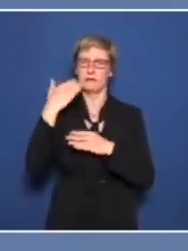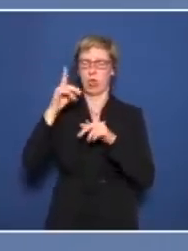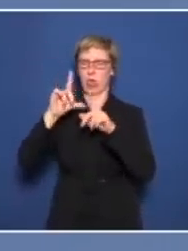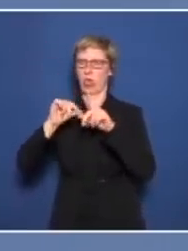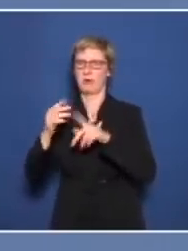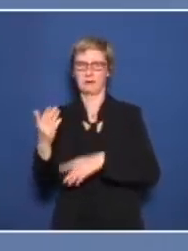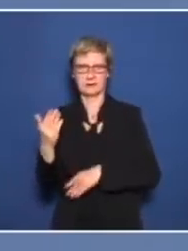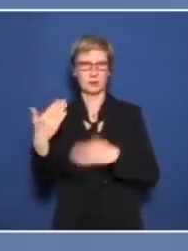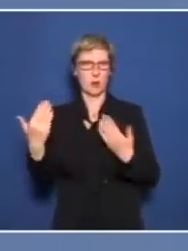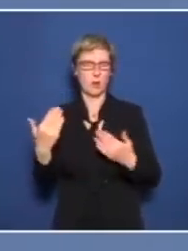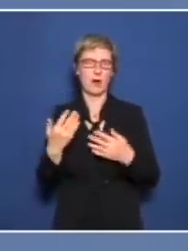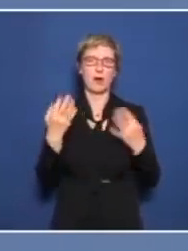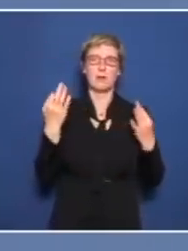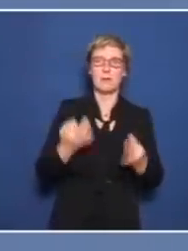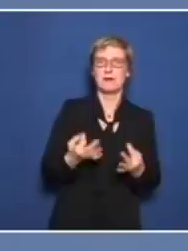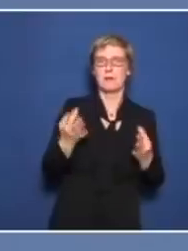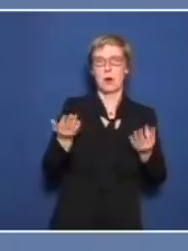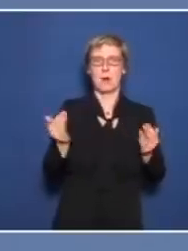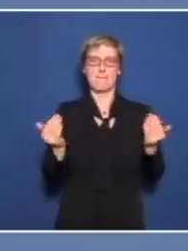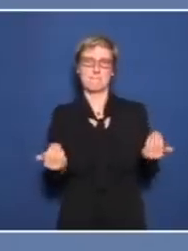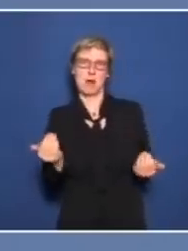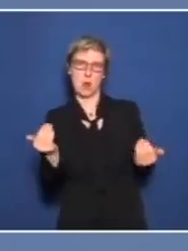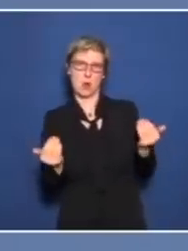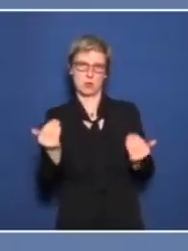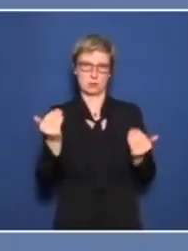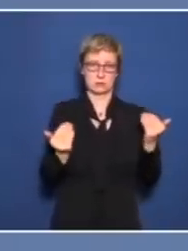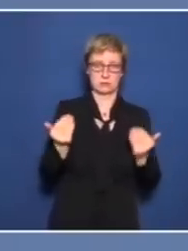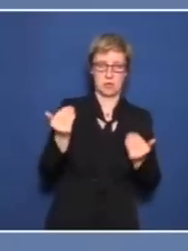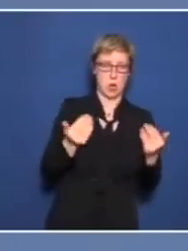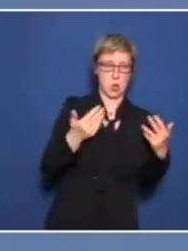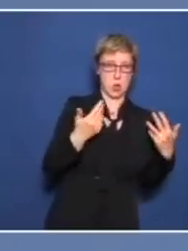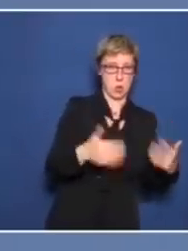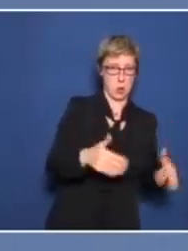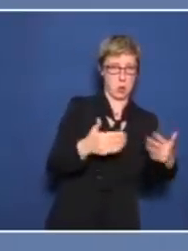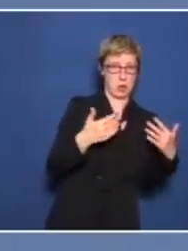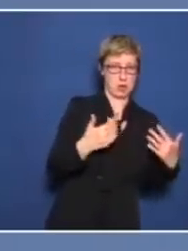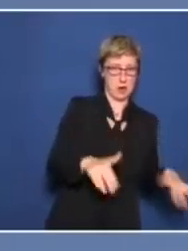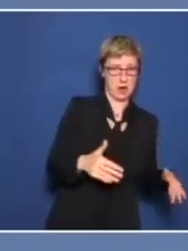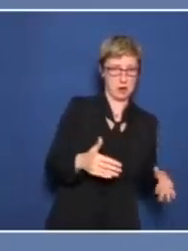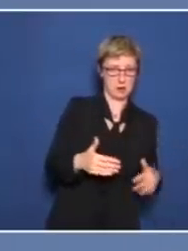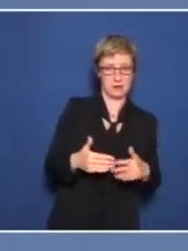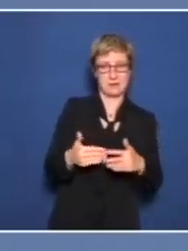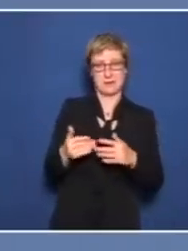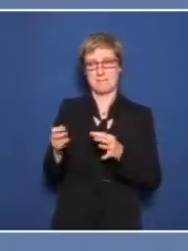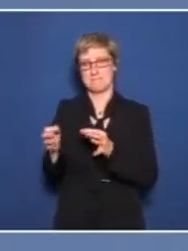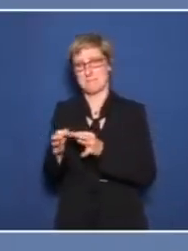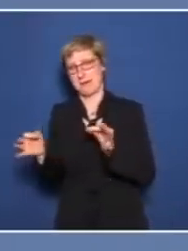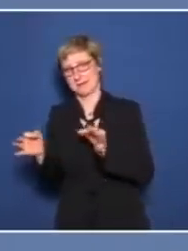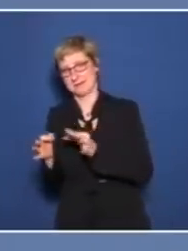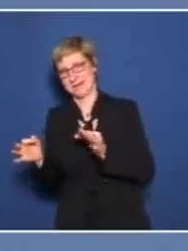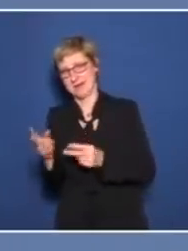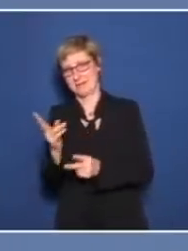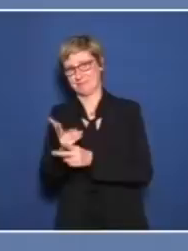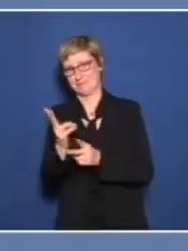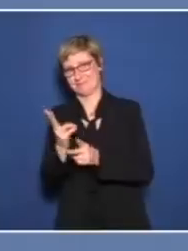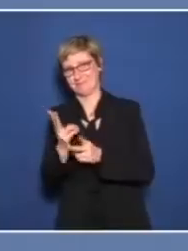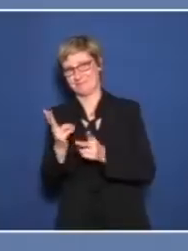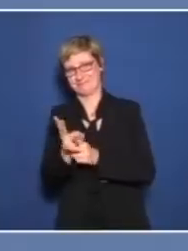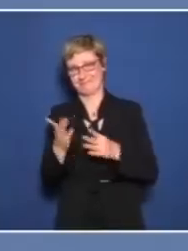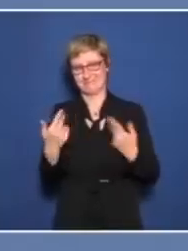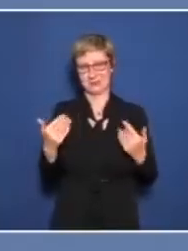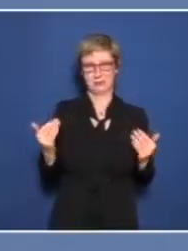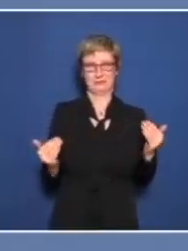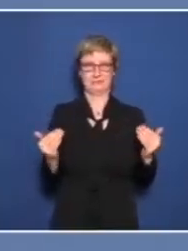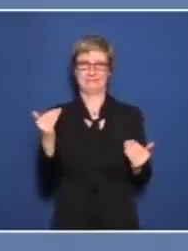eine Situation, wo wir die Balance zwischen Lockern und noch notwendigen Schutzmaßnahmen